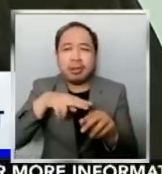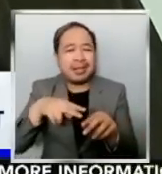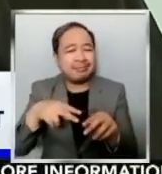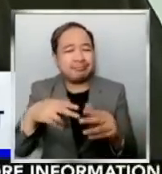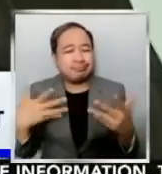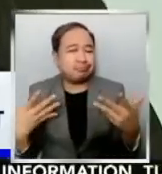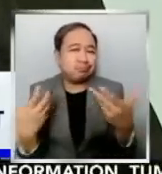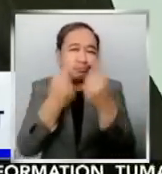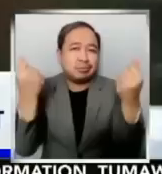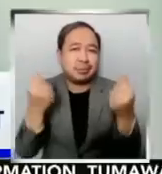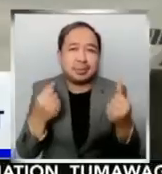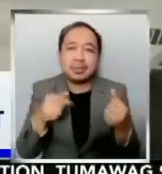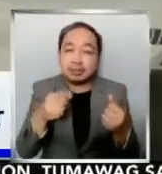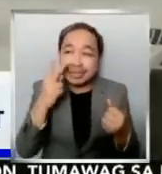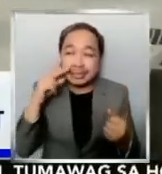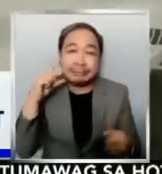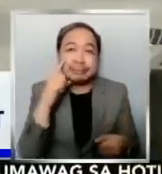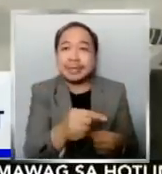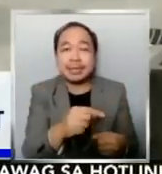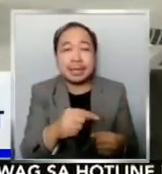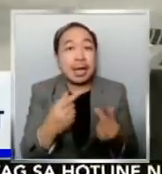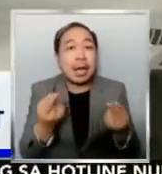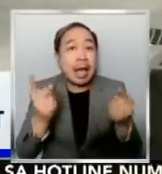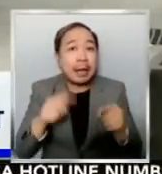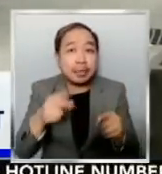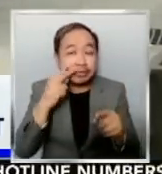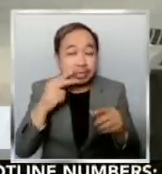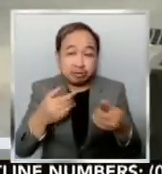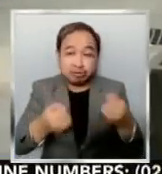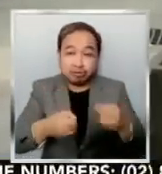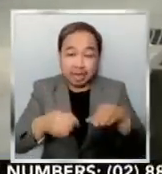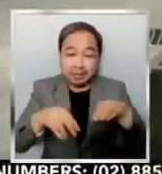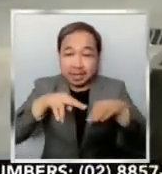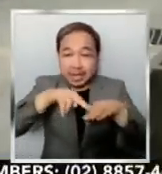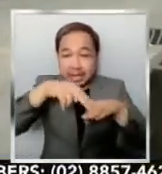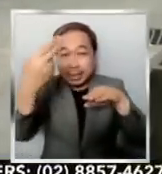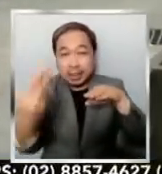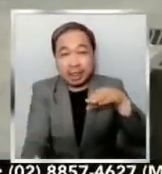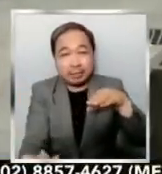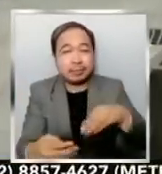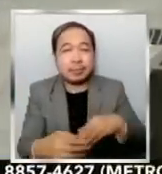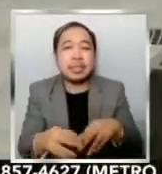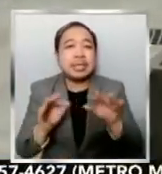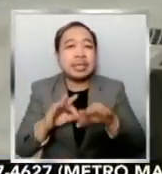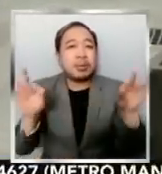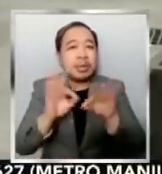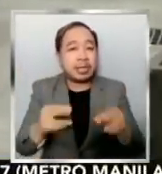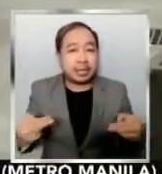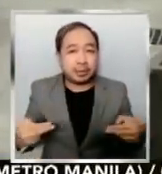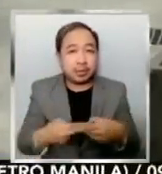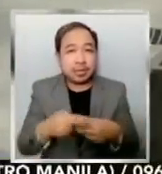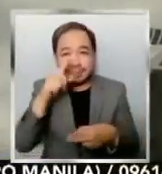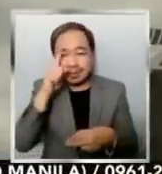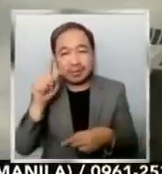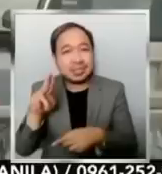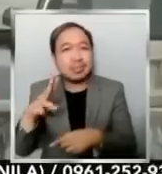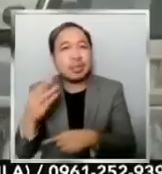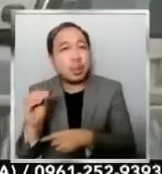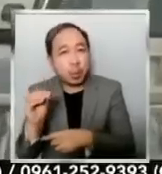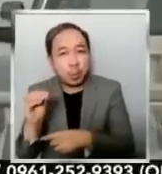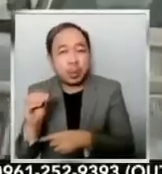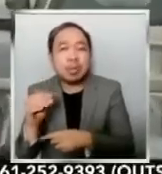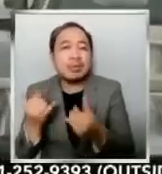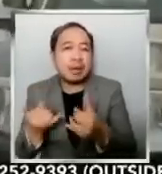tapos na-aksidente, lumalabas sa windshield. Mahalaga ang pagsusuot ng seatbelt dahil ayon sa pag-aaral ng World Health Organization, nababawasan ito